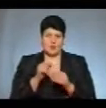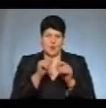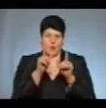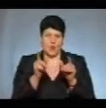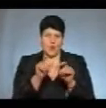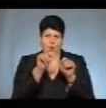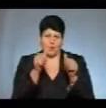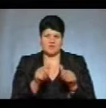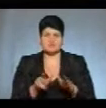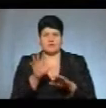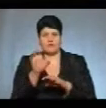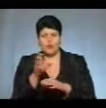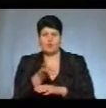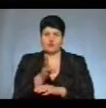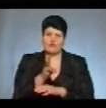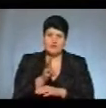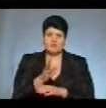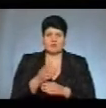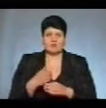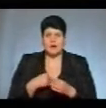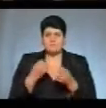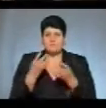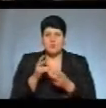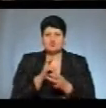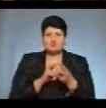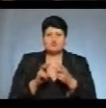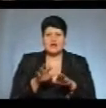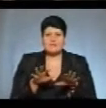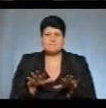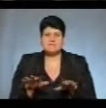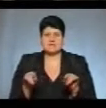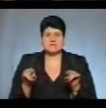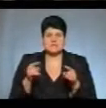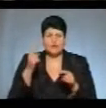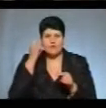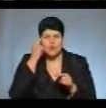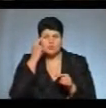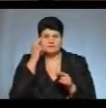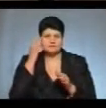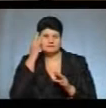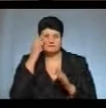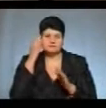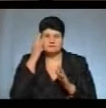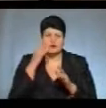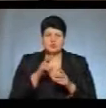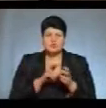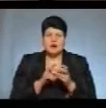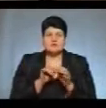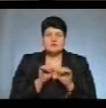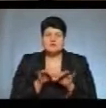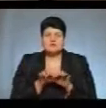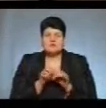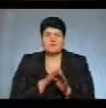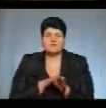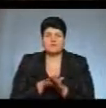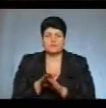є фото, відео. Я просто шукаю місце, створюю в голові концепцію, шукаю спосіб, щоб її